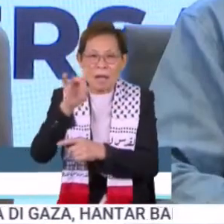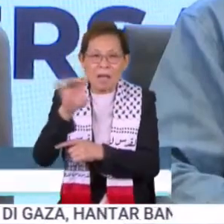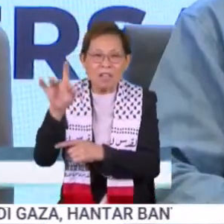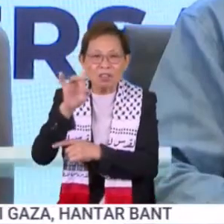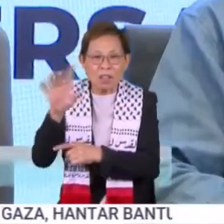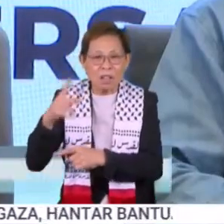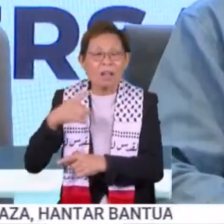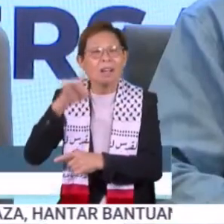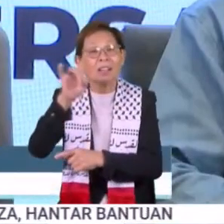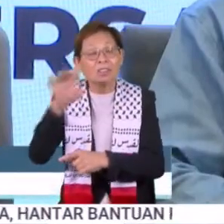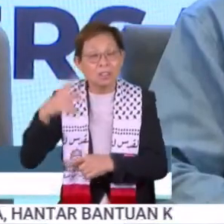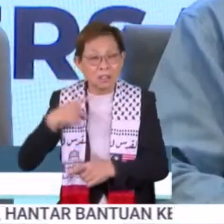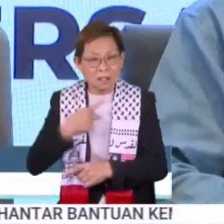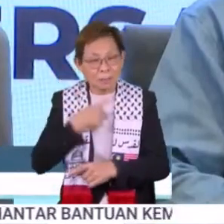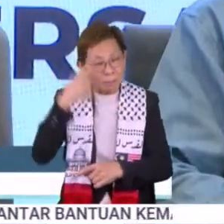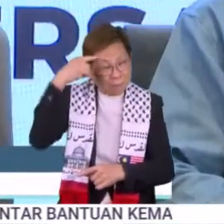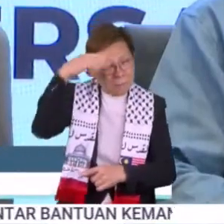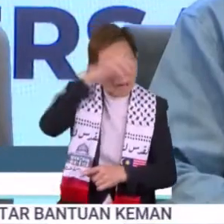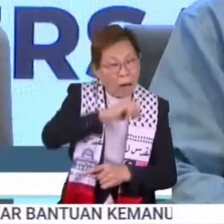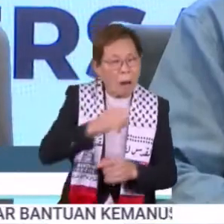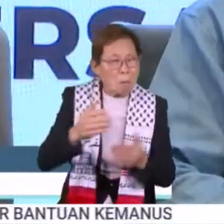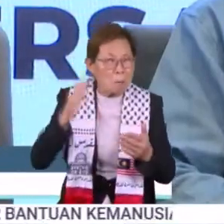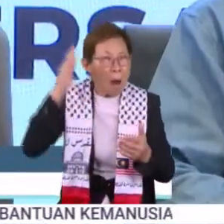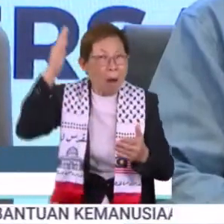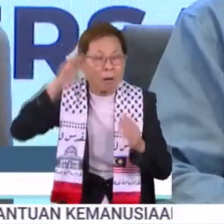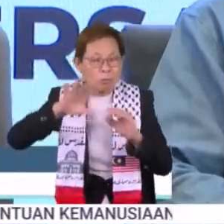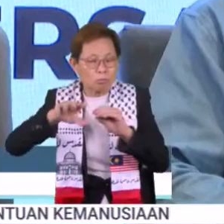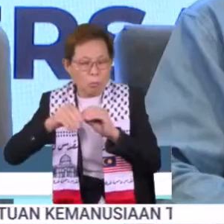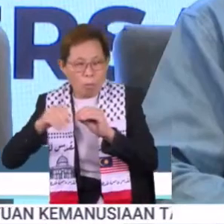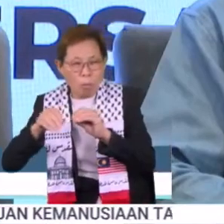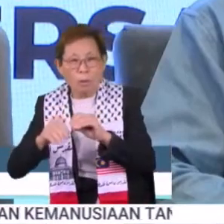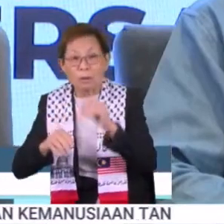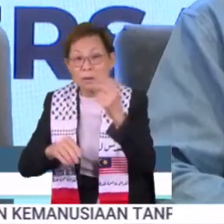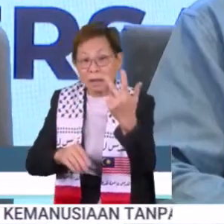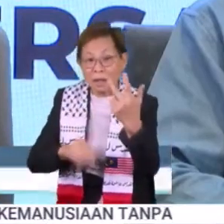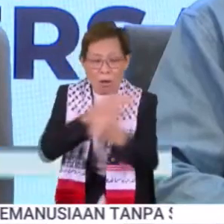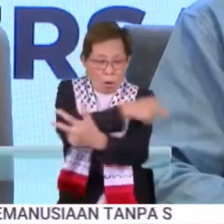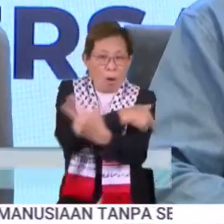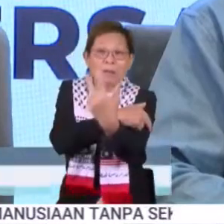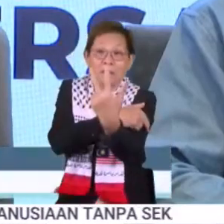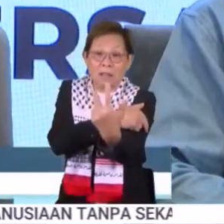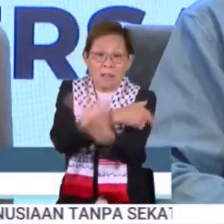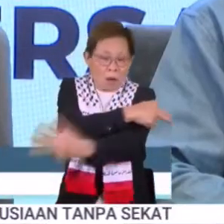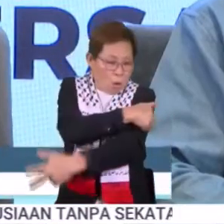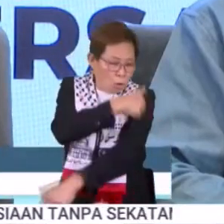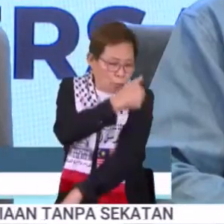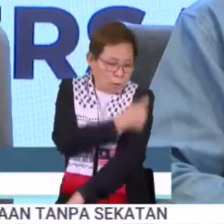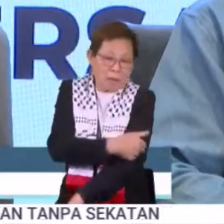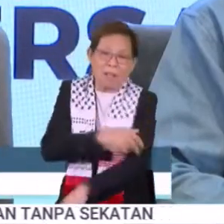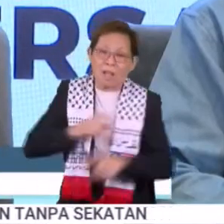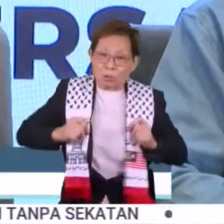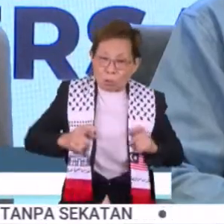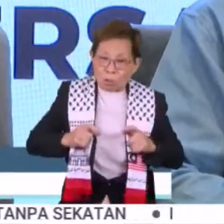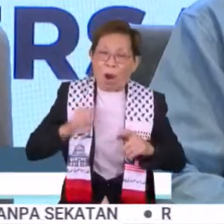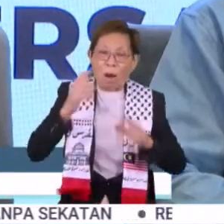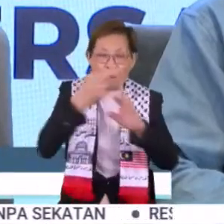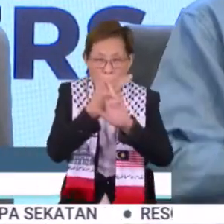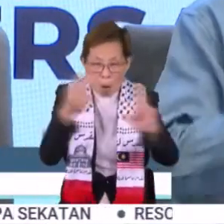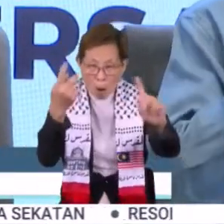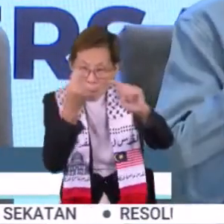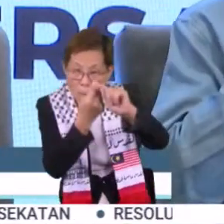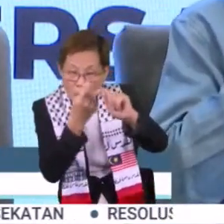menjangkakan akan ada lagi pertambahan sekurang-kurangnya tiga Hospital swasta yang akan siap dibina dan